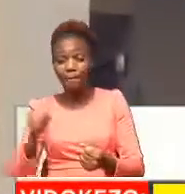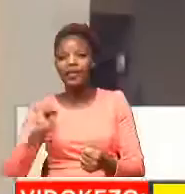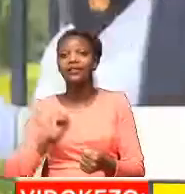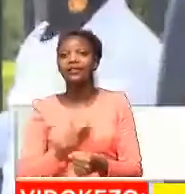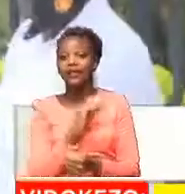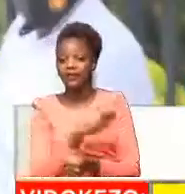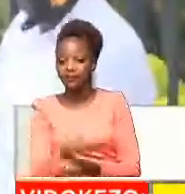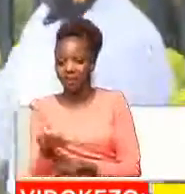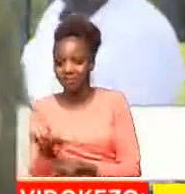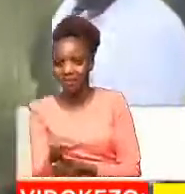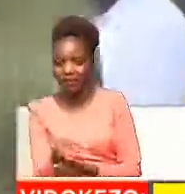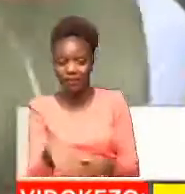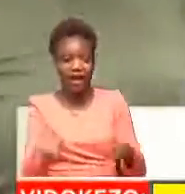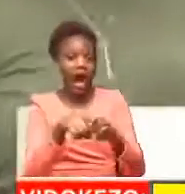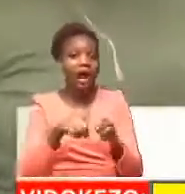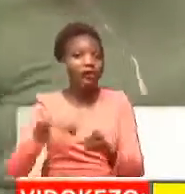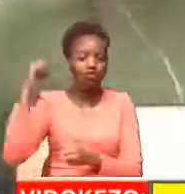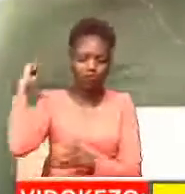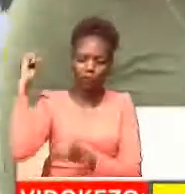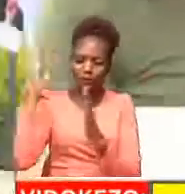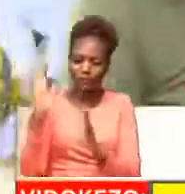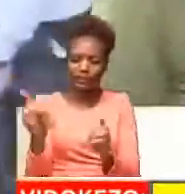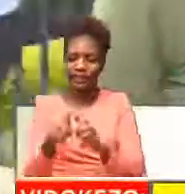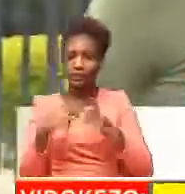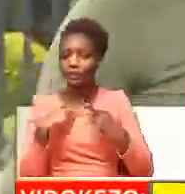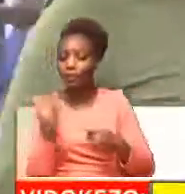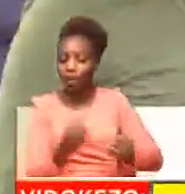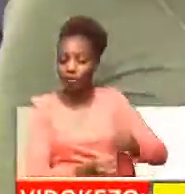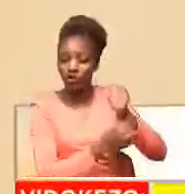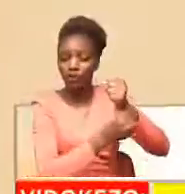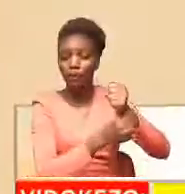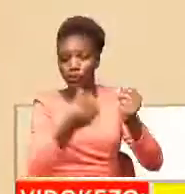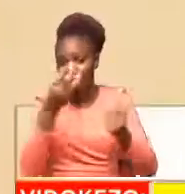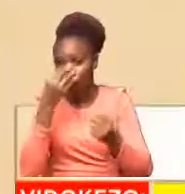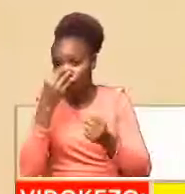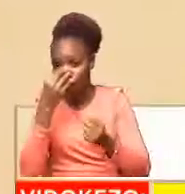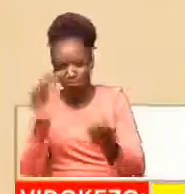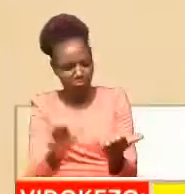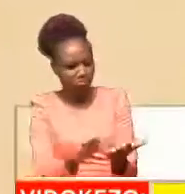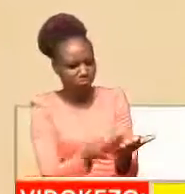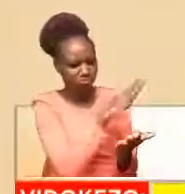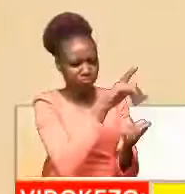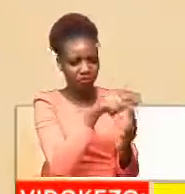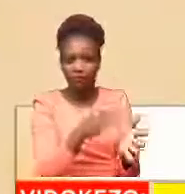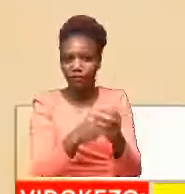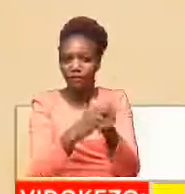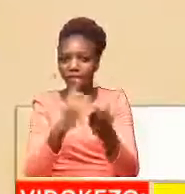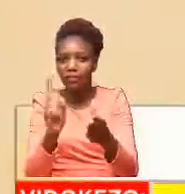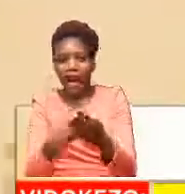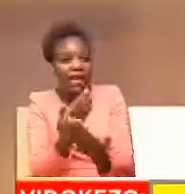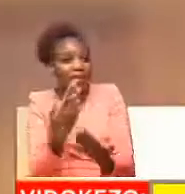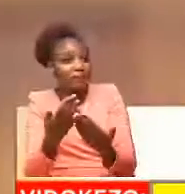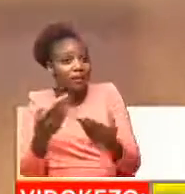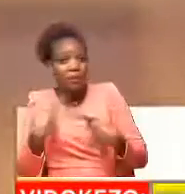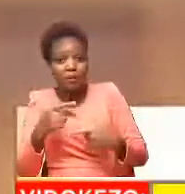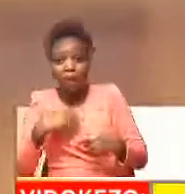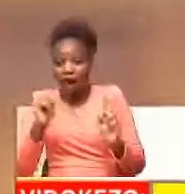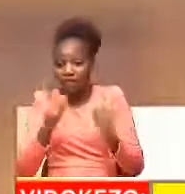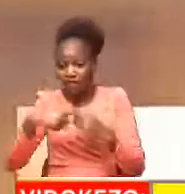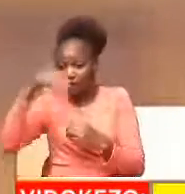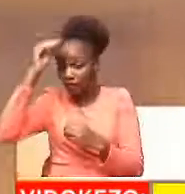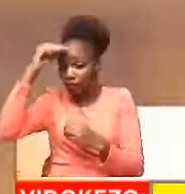Seneti ambapo wanasiasa na ambao ni wafuasi wa naibu wa rais walitemwa huenda yakazua mwelekeo mpya katika ulingo wa